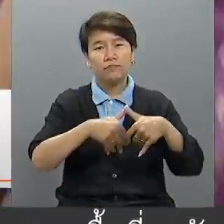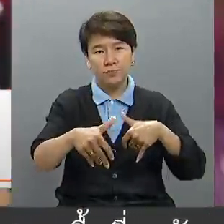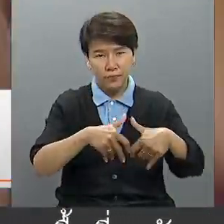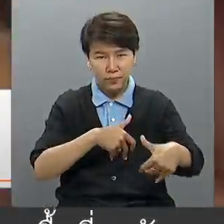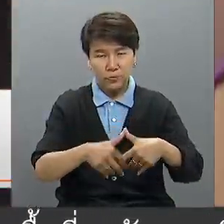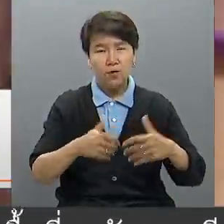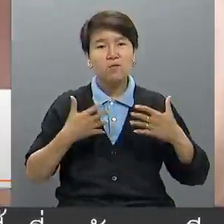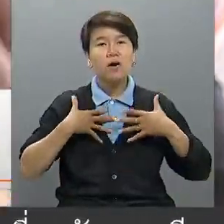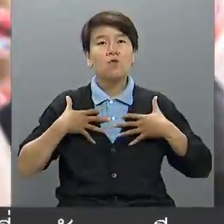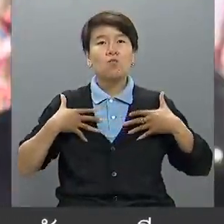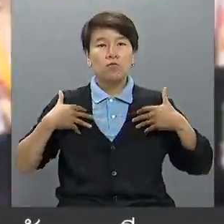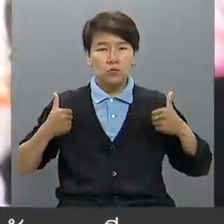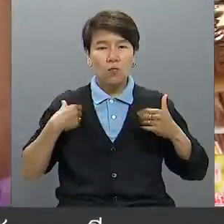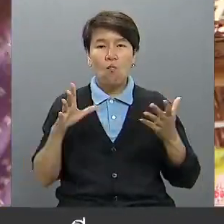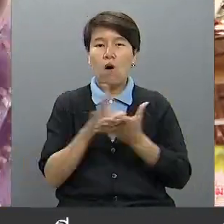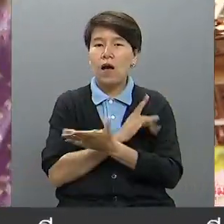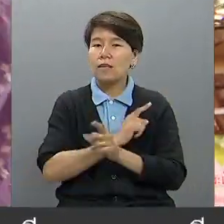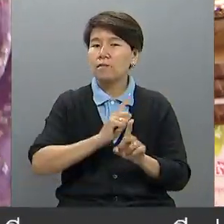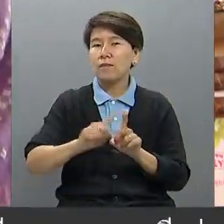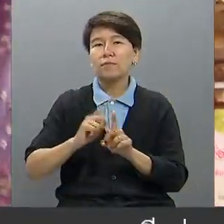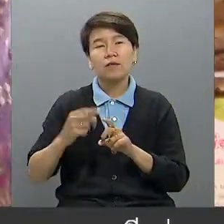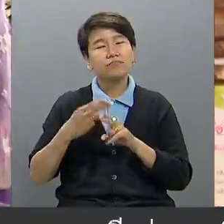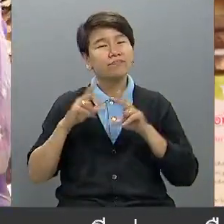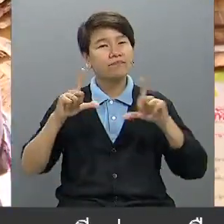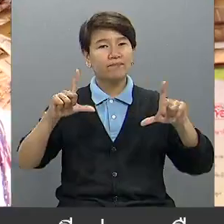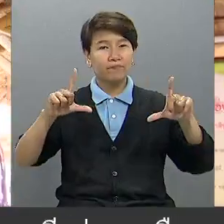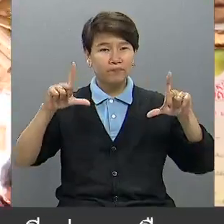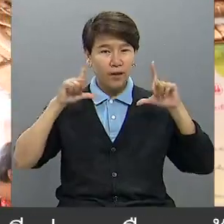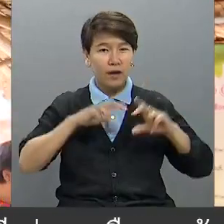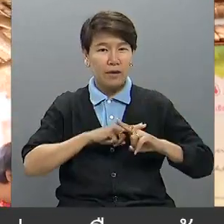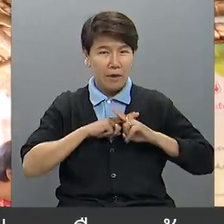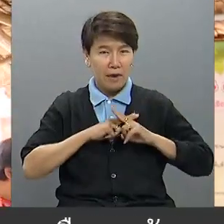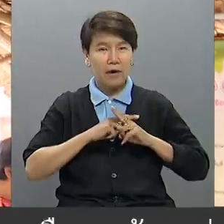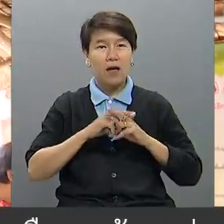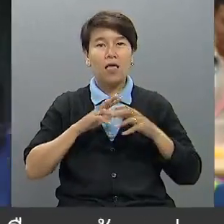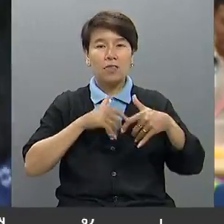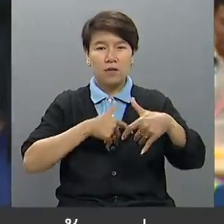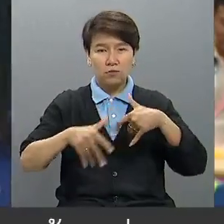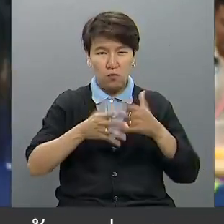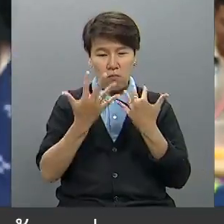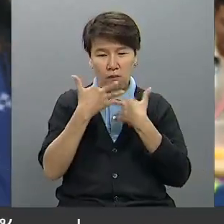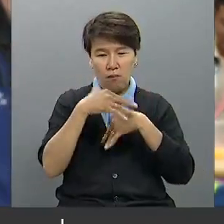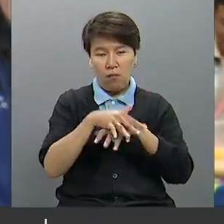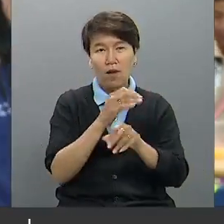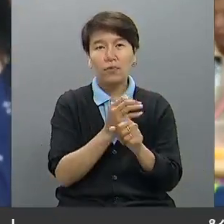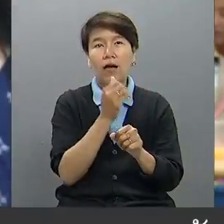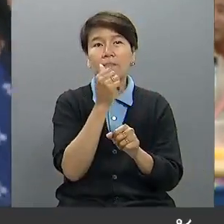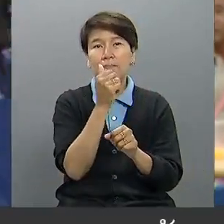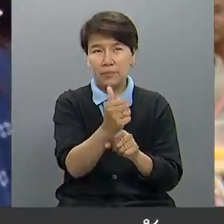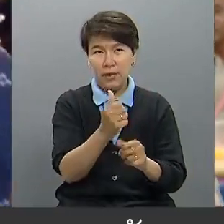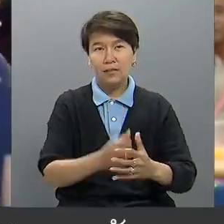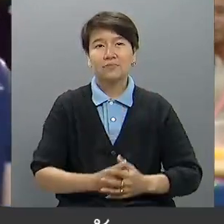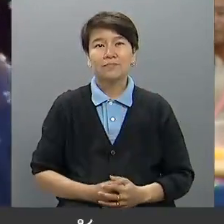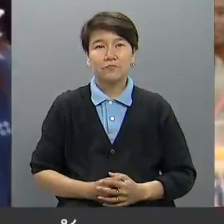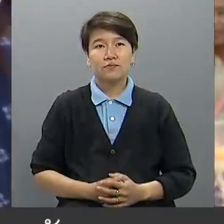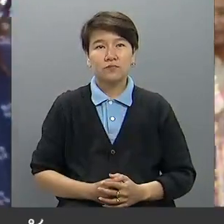ลางวัฒนธรรมประเพณีที่งดงามของตนเองแล้วก็สามารถปรับตัวให้อยู่กับในสังคมที่มีการเปลี่ยนแปลงในยุคนะฮะในส